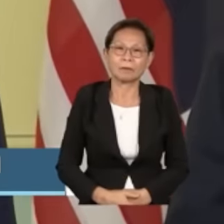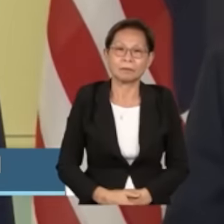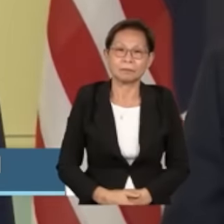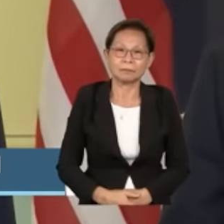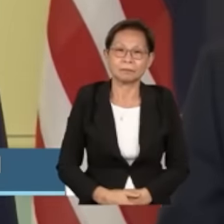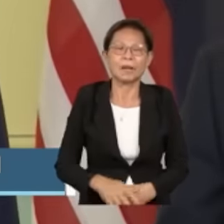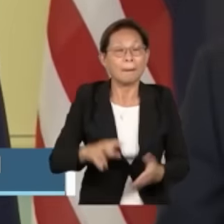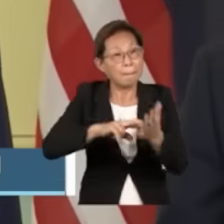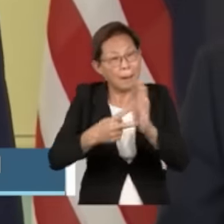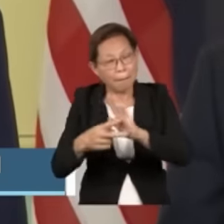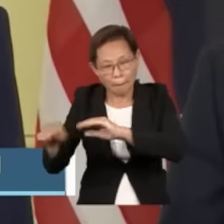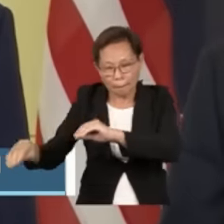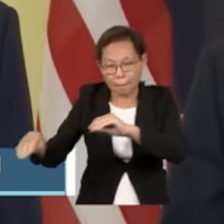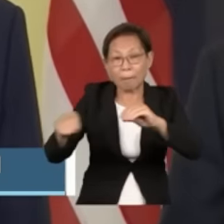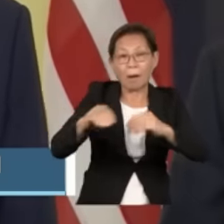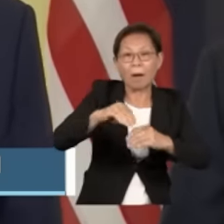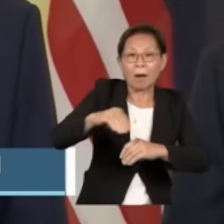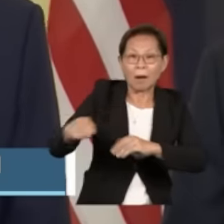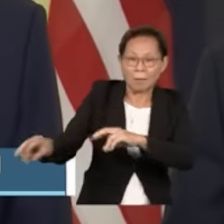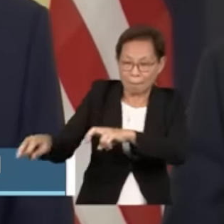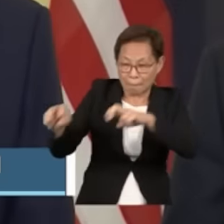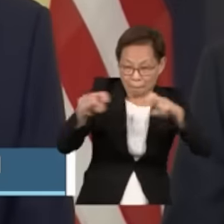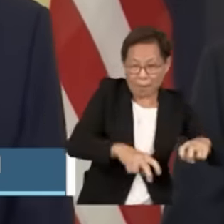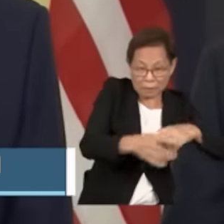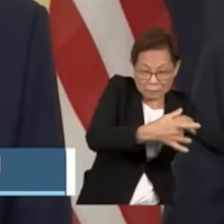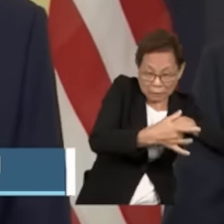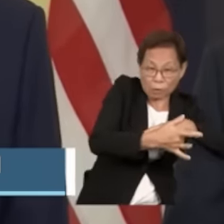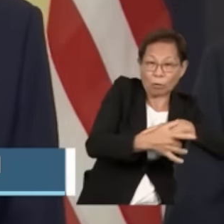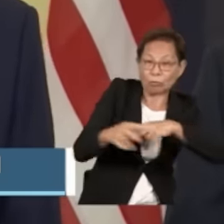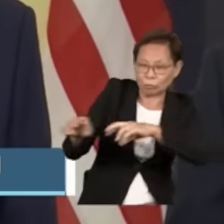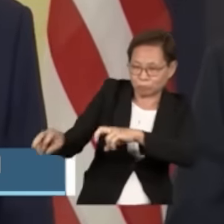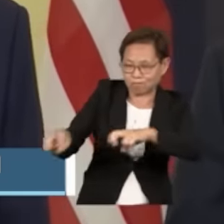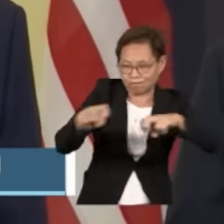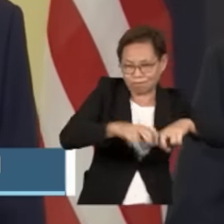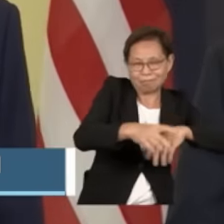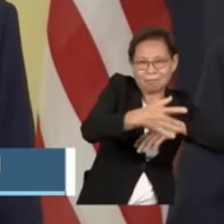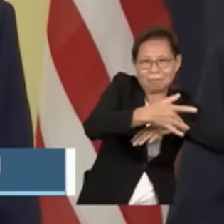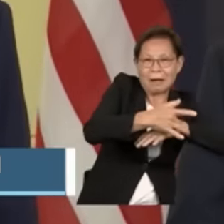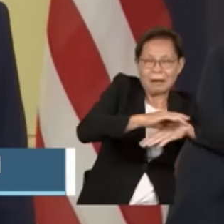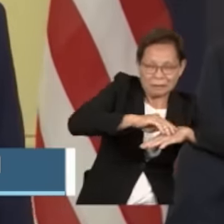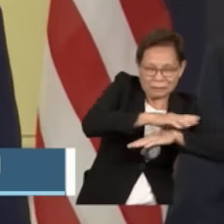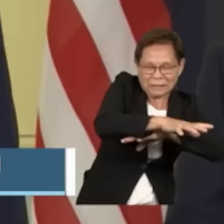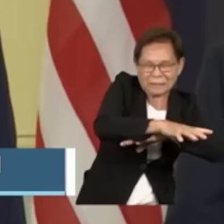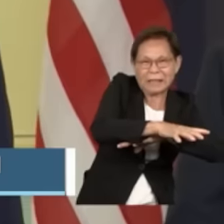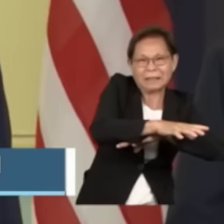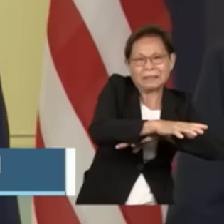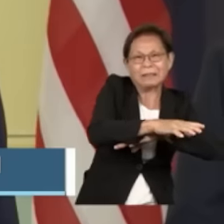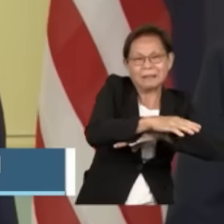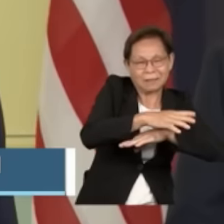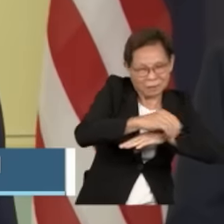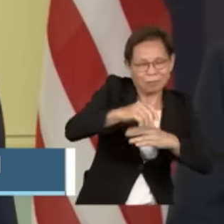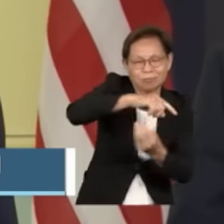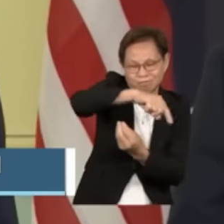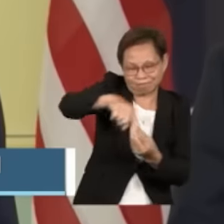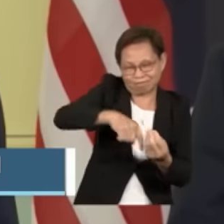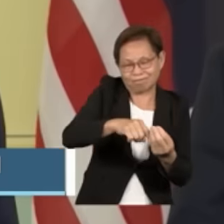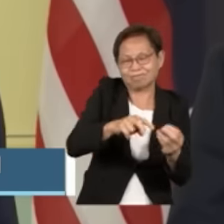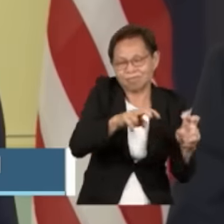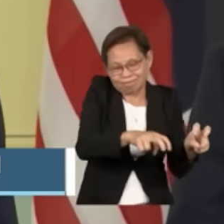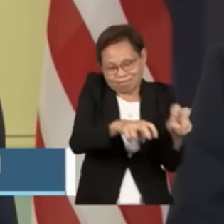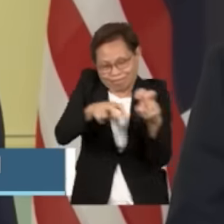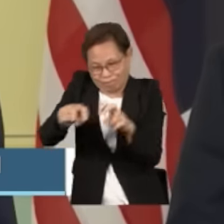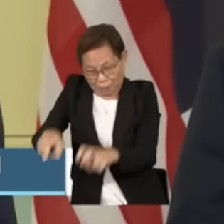memindah daripada teknologi mempunyai kesan sampingan dari sudut persekitaran.